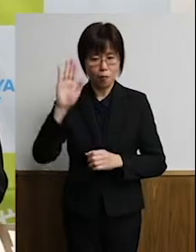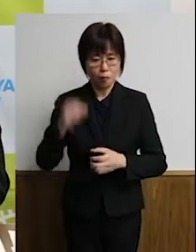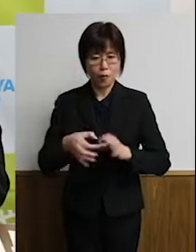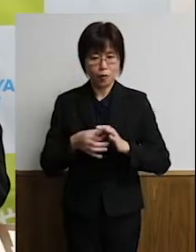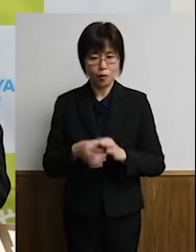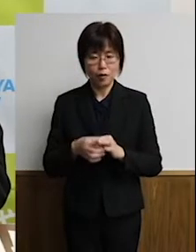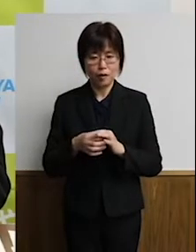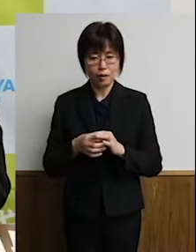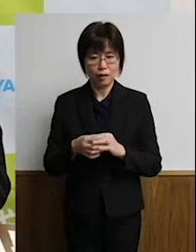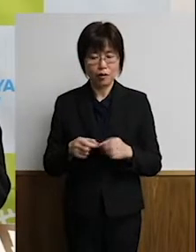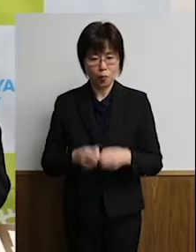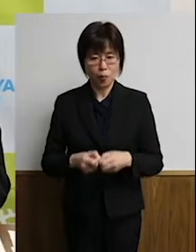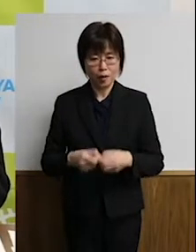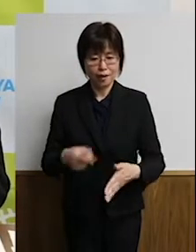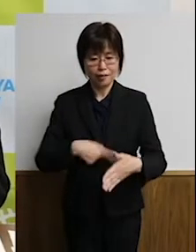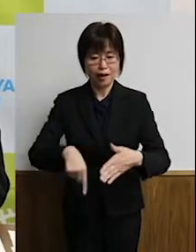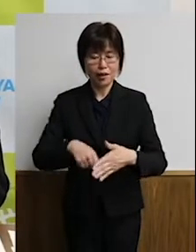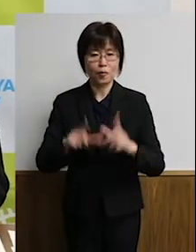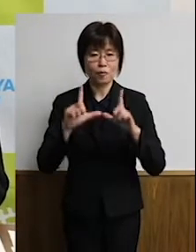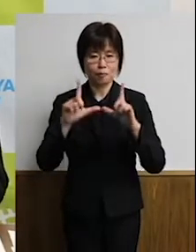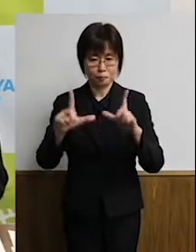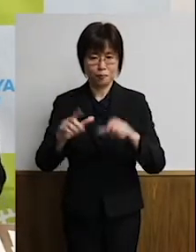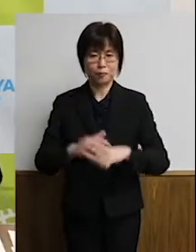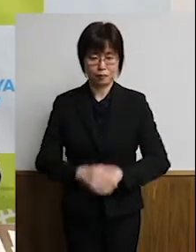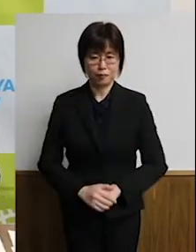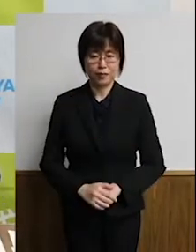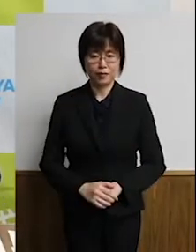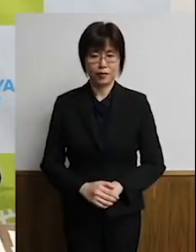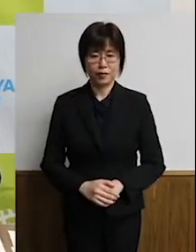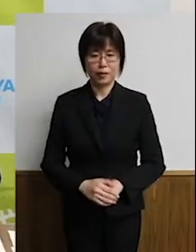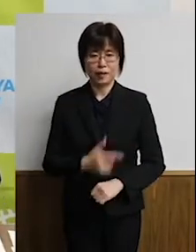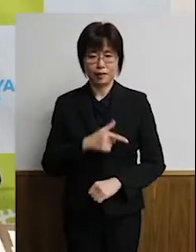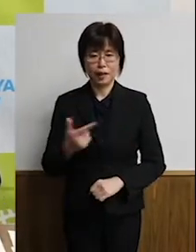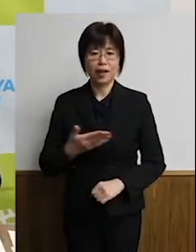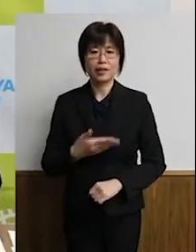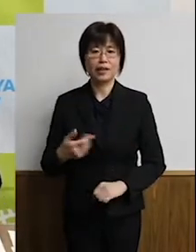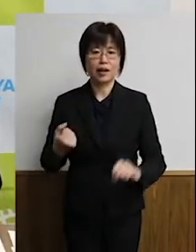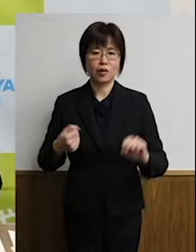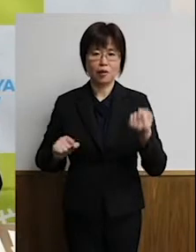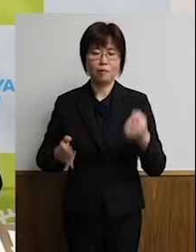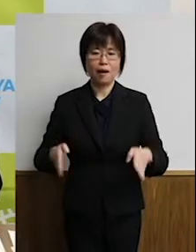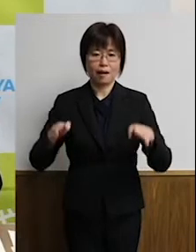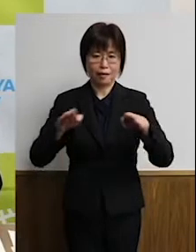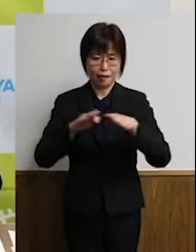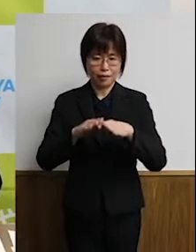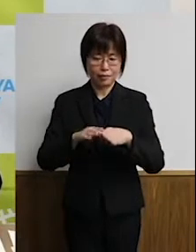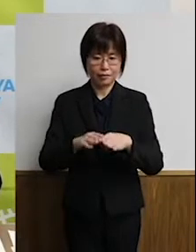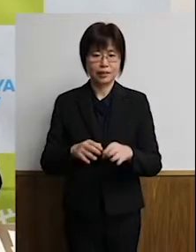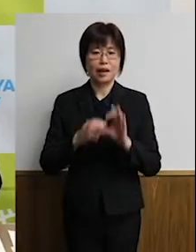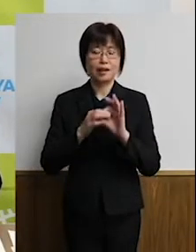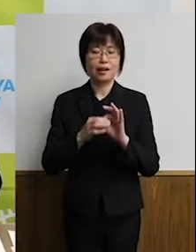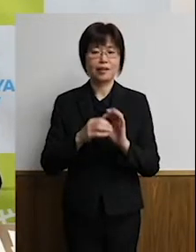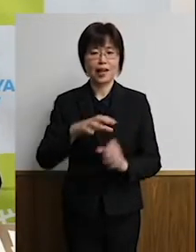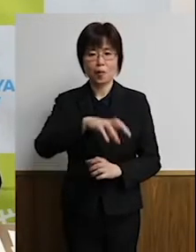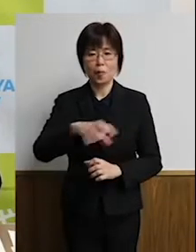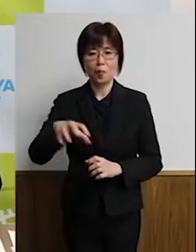詳細をプレスリリースでお知らせいたします。大河ドラマ館をはじめ関連施設を一巡りでき